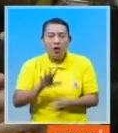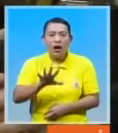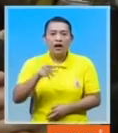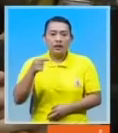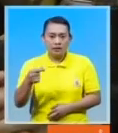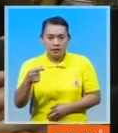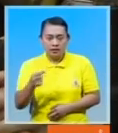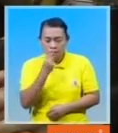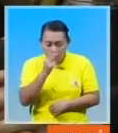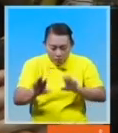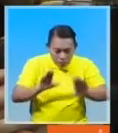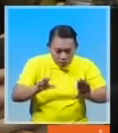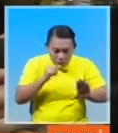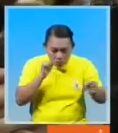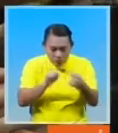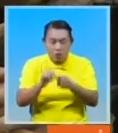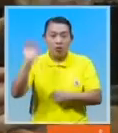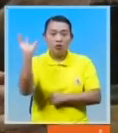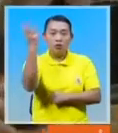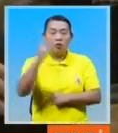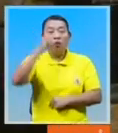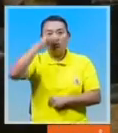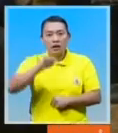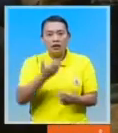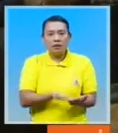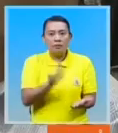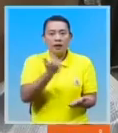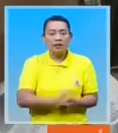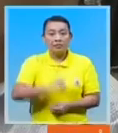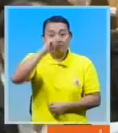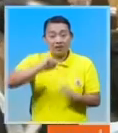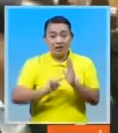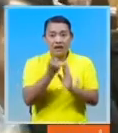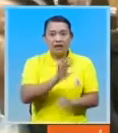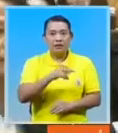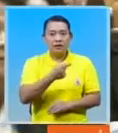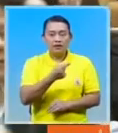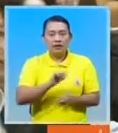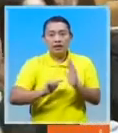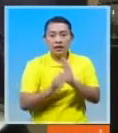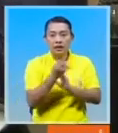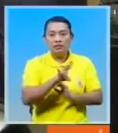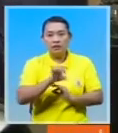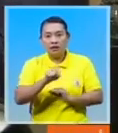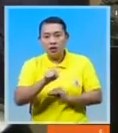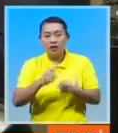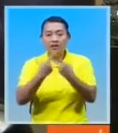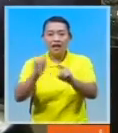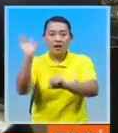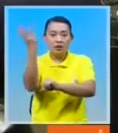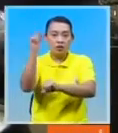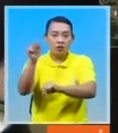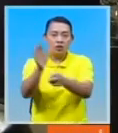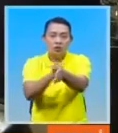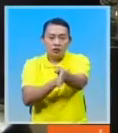ทียบราคาคลื่นทั่วโลกของไทยเนี่ยจะเห็นได้ว่าสูงมากไทยเริ่มต้น 5G ด้วยคลื่น700เมกะเฮิรตซ์ขณะที่ทั่วโลกเขาทดลองใช้นาน